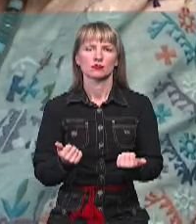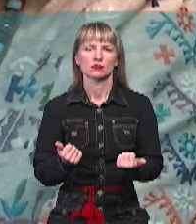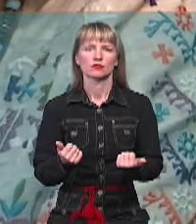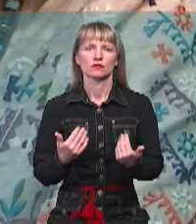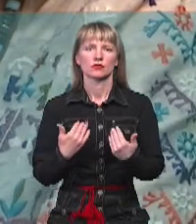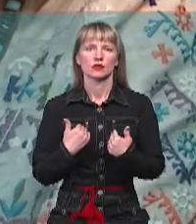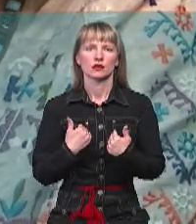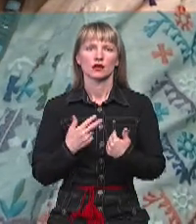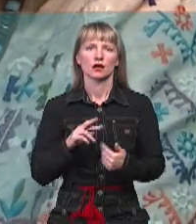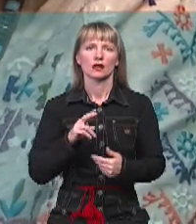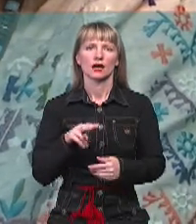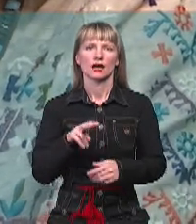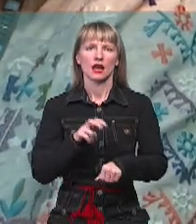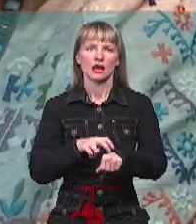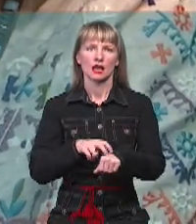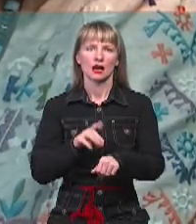Я як лікар ФОП,